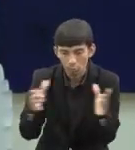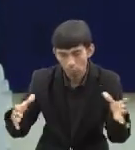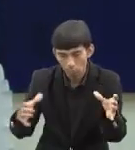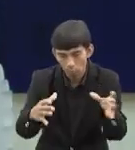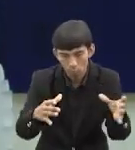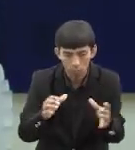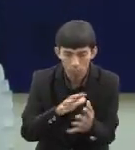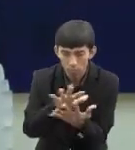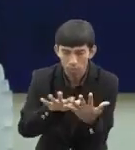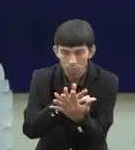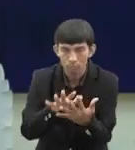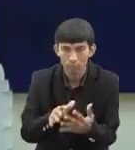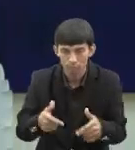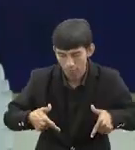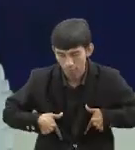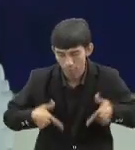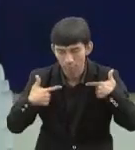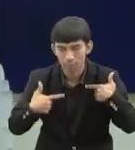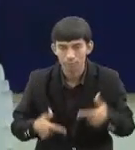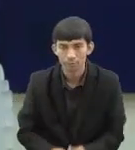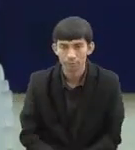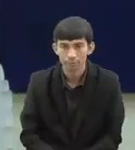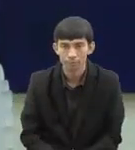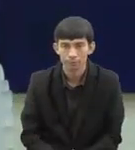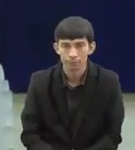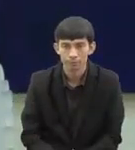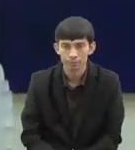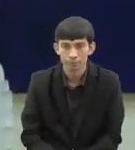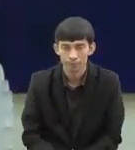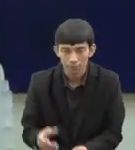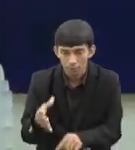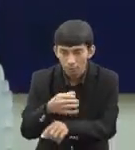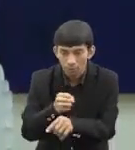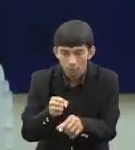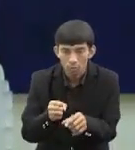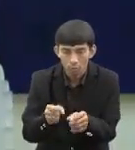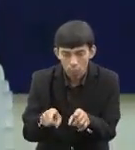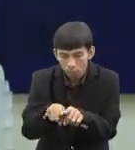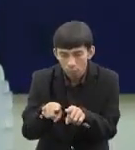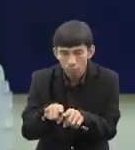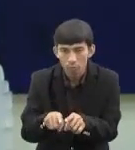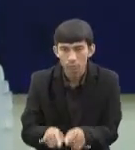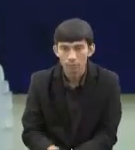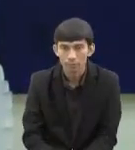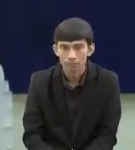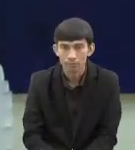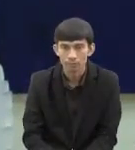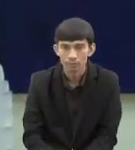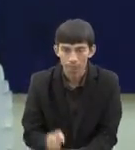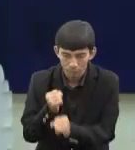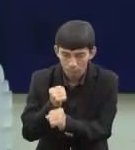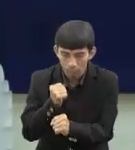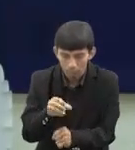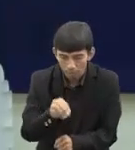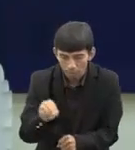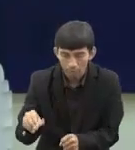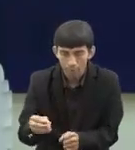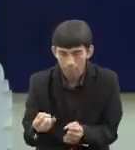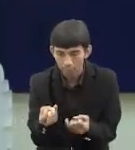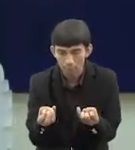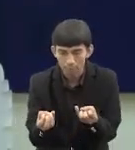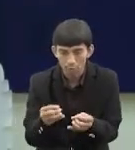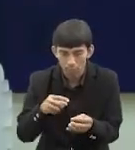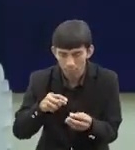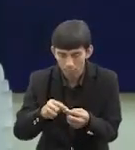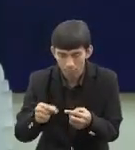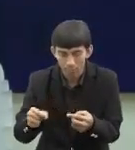Chà, chi vi nó cứ chì vật nó con á. Trạp mới thay dọa đồng rạp tàm. Chà. Bọc đám sâu bột là ngô sẵn đáy. Đó